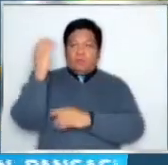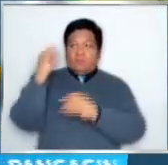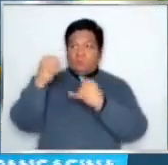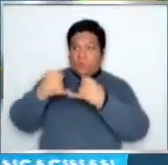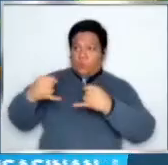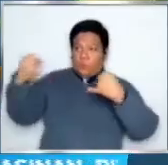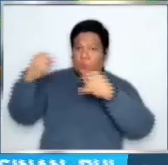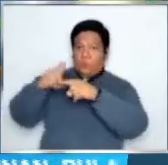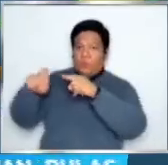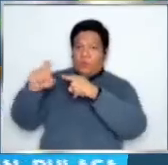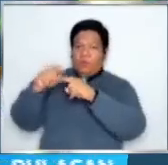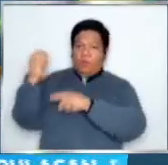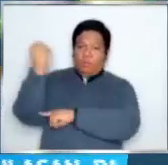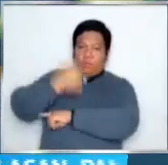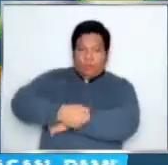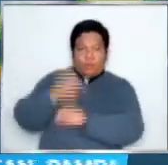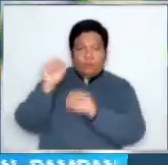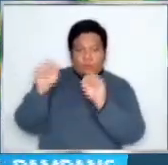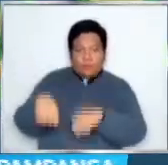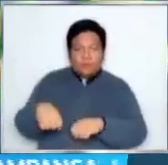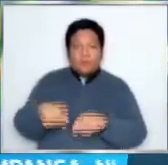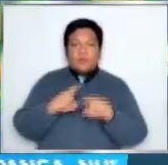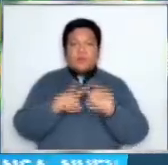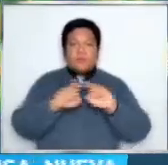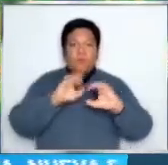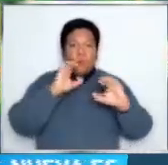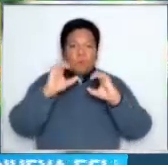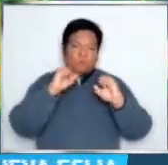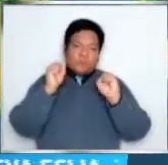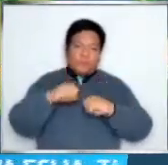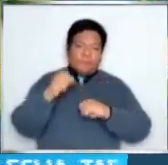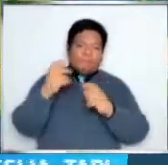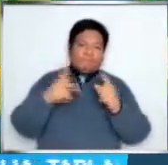komunikasyon, matumba rin yung mga ilang uri ng halaman. Kaya as much